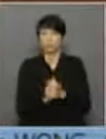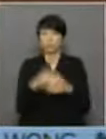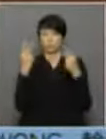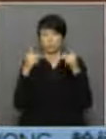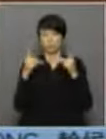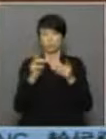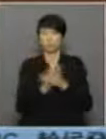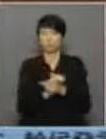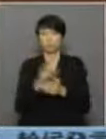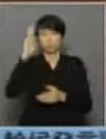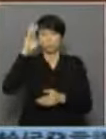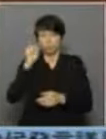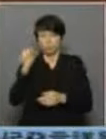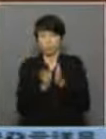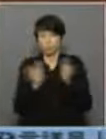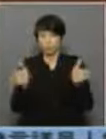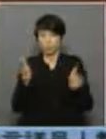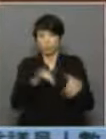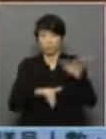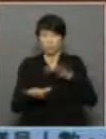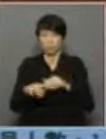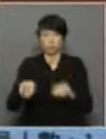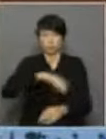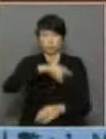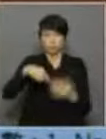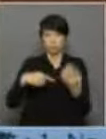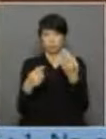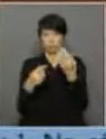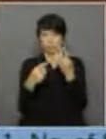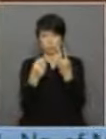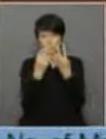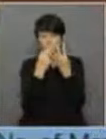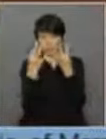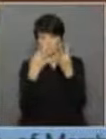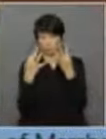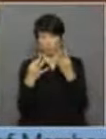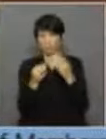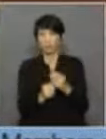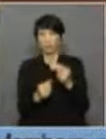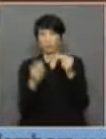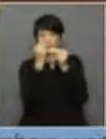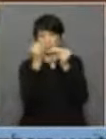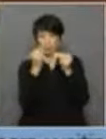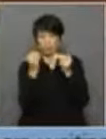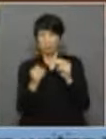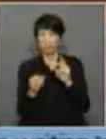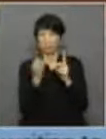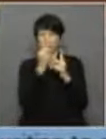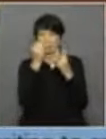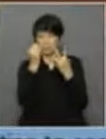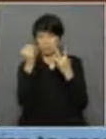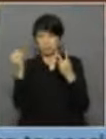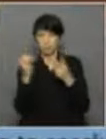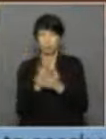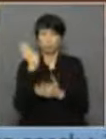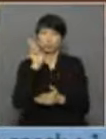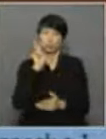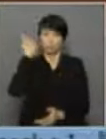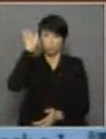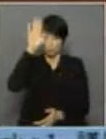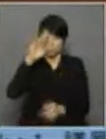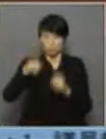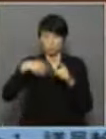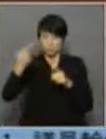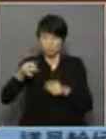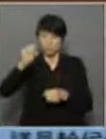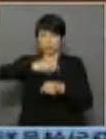个堆填区的扩建方案分别占地43、70和200公顷。如果将来可以提供的额外堆